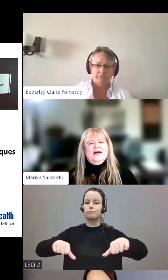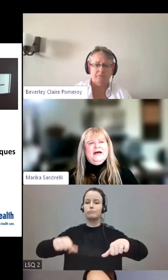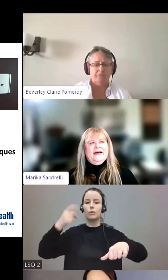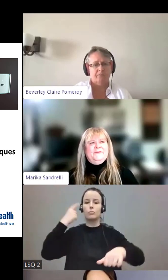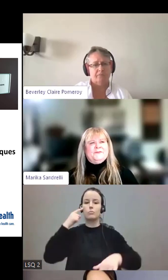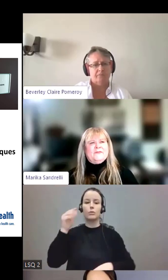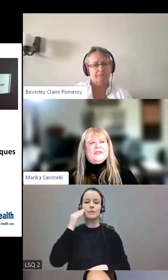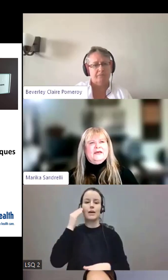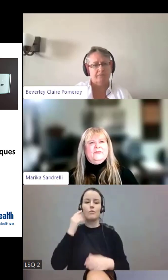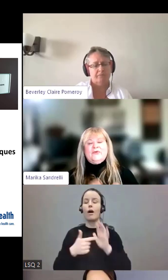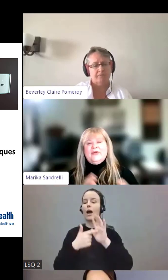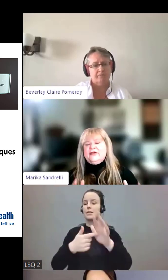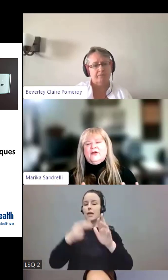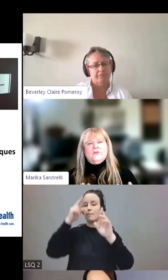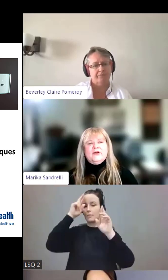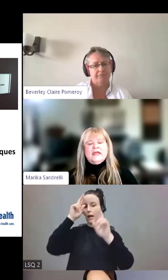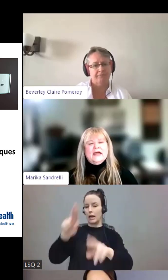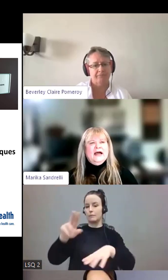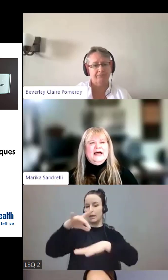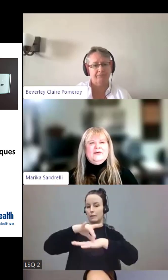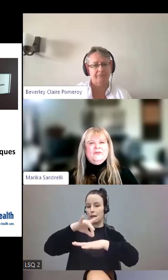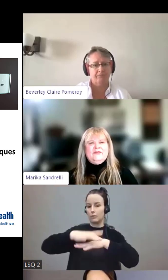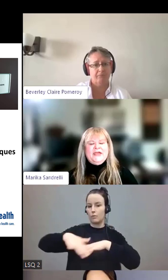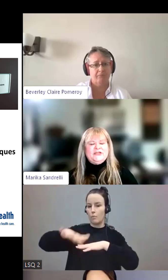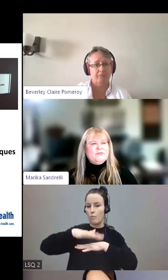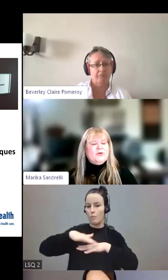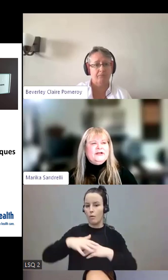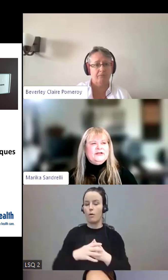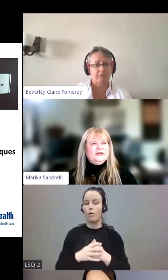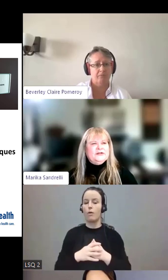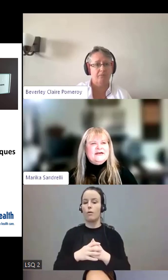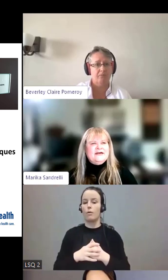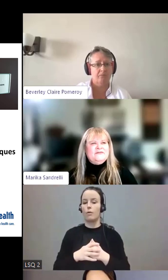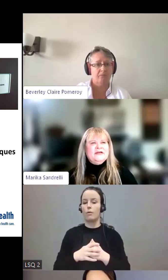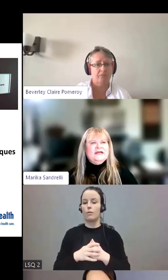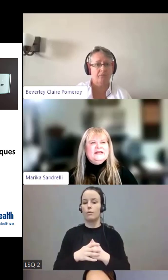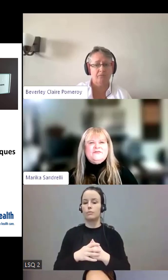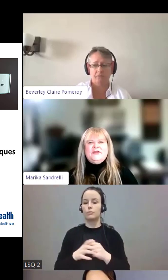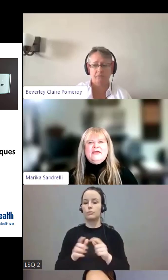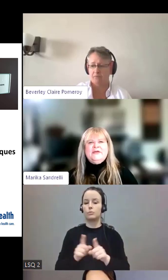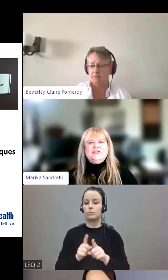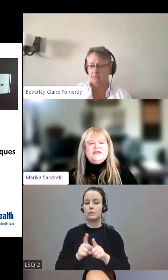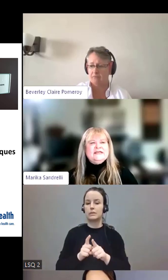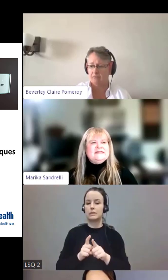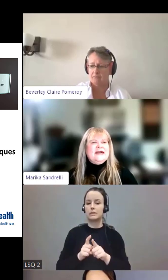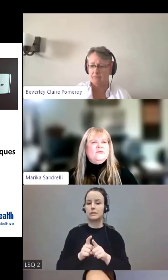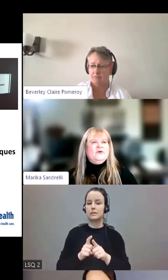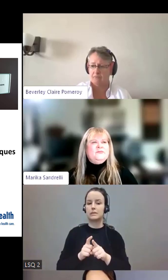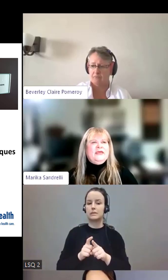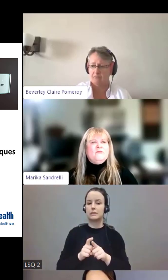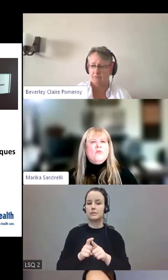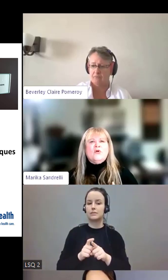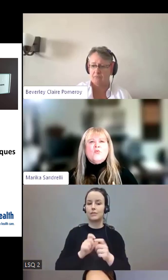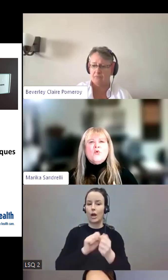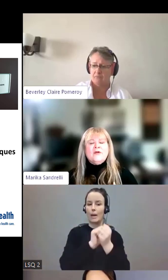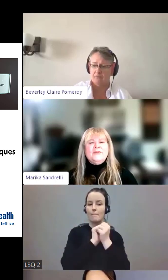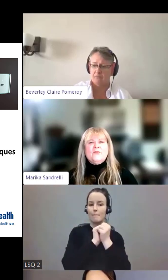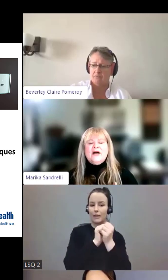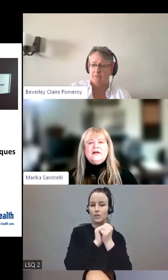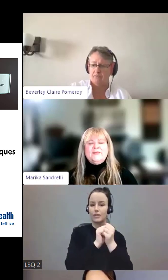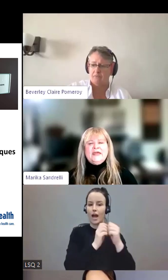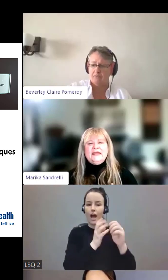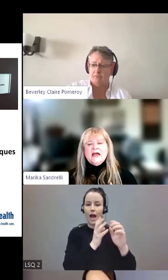créé de l'art avec des partenaires patients avec différentes images qui seraient plus